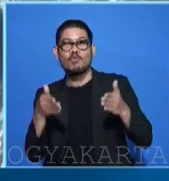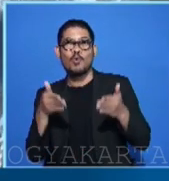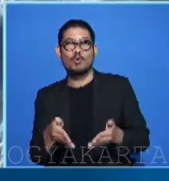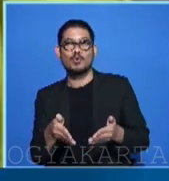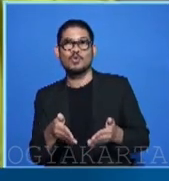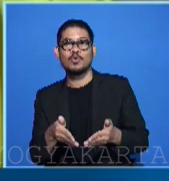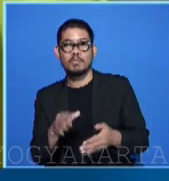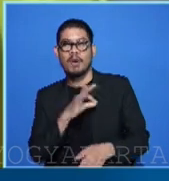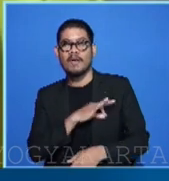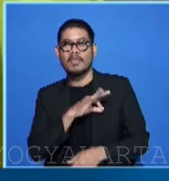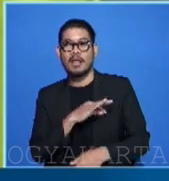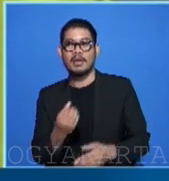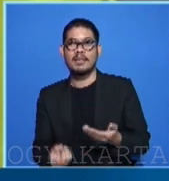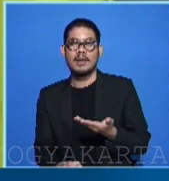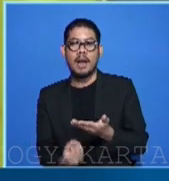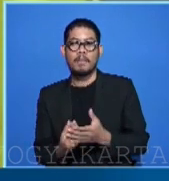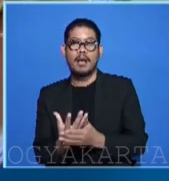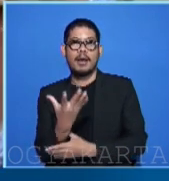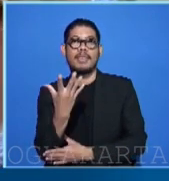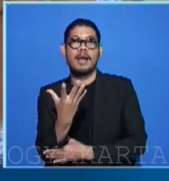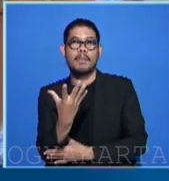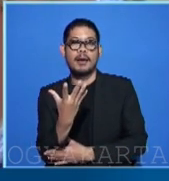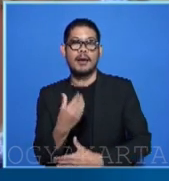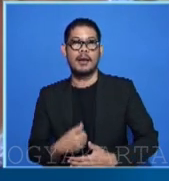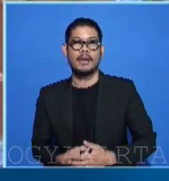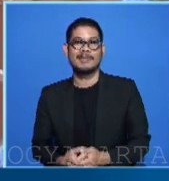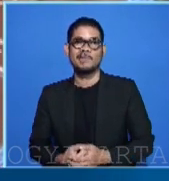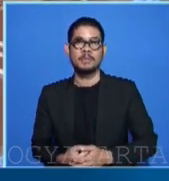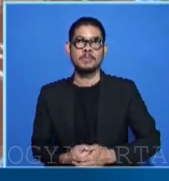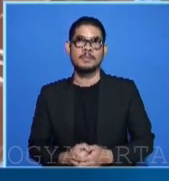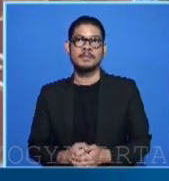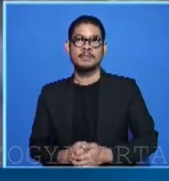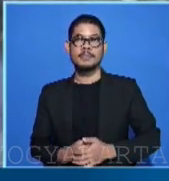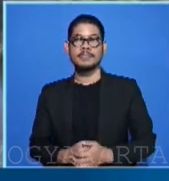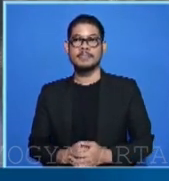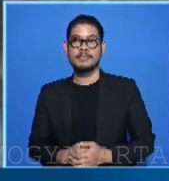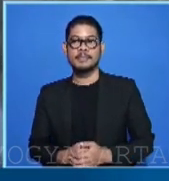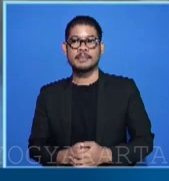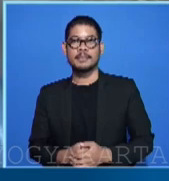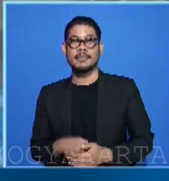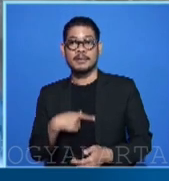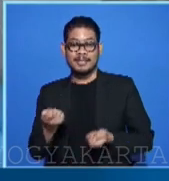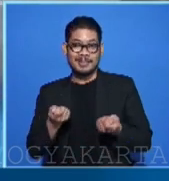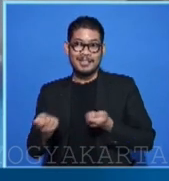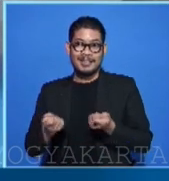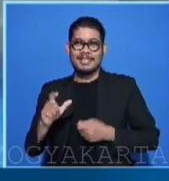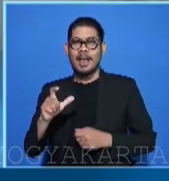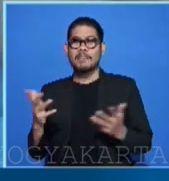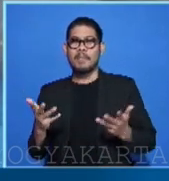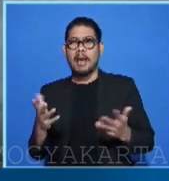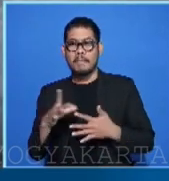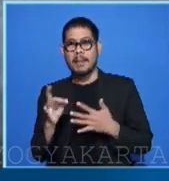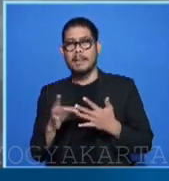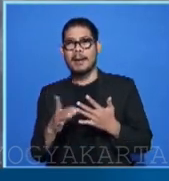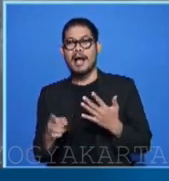bermanfaat bagi tanaman di sekitar lereng gunung merapi sebagai pupuk alami sementara pengelolaan juga dilakukan dengan cara dibelah